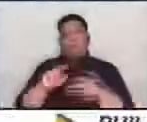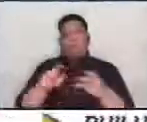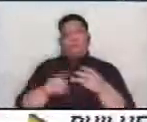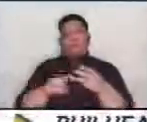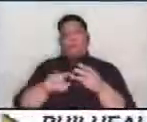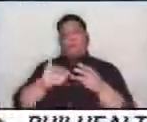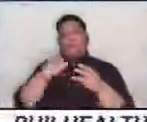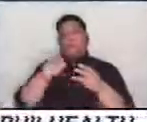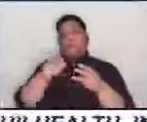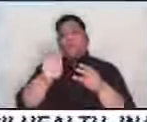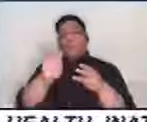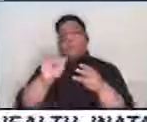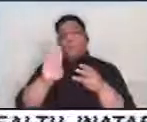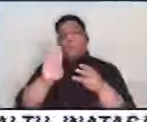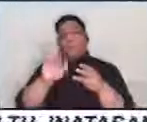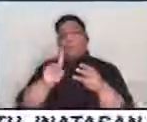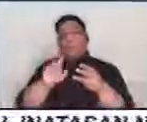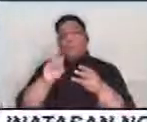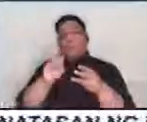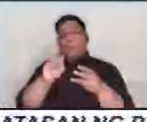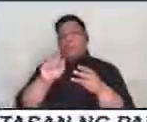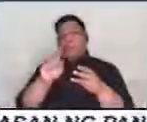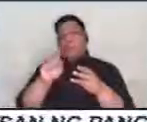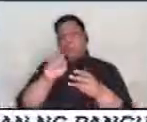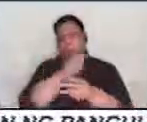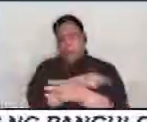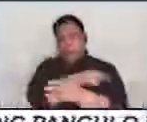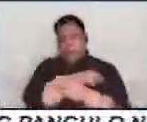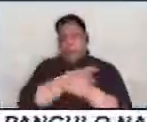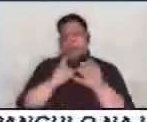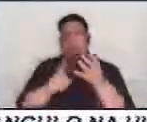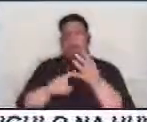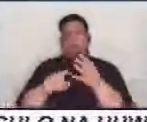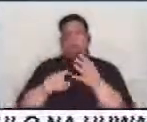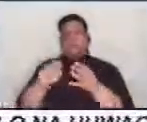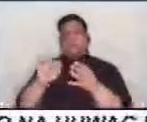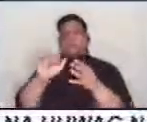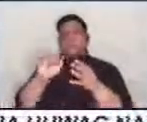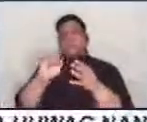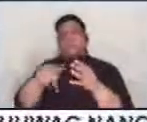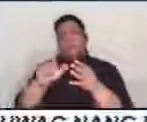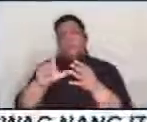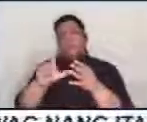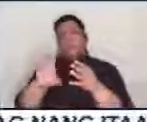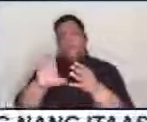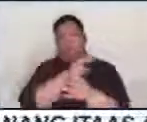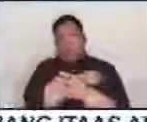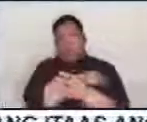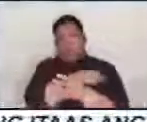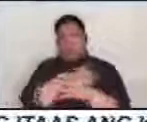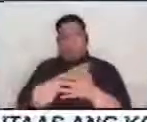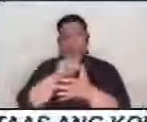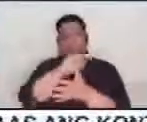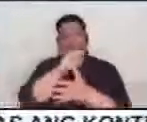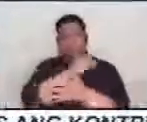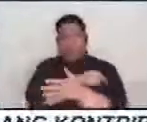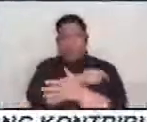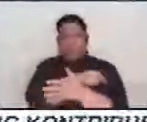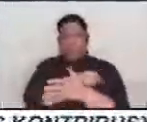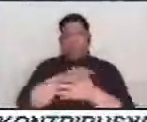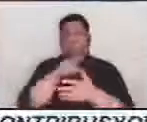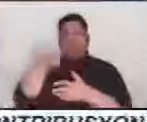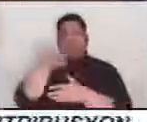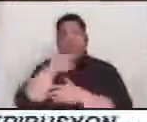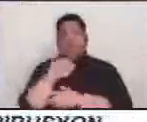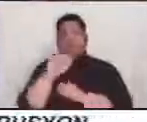na magpa-testing na para rin sa kanilang kapanatagan. Samantala, Aljo, papakita ko lang, ipapapan ko